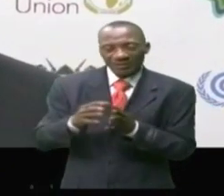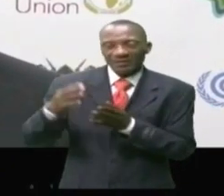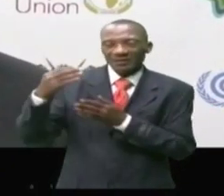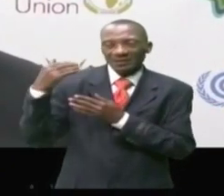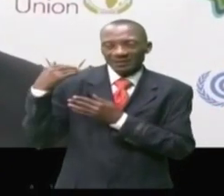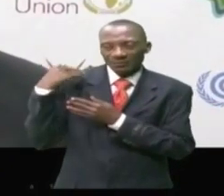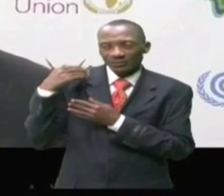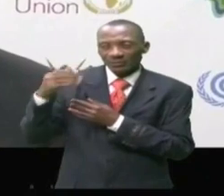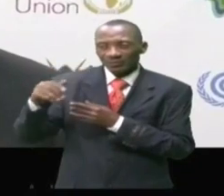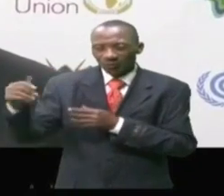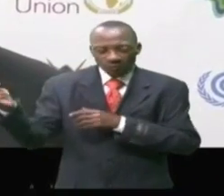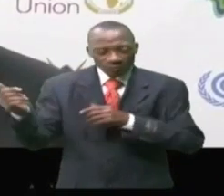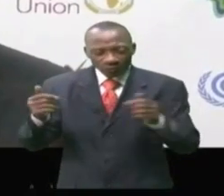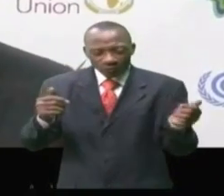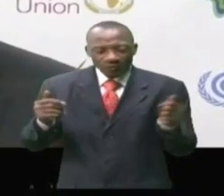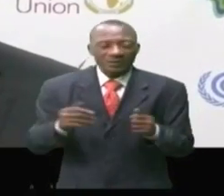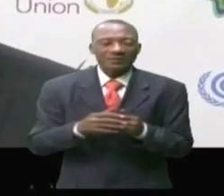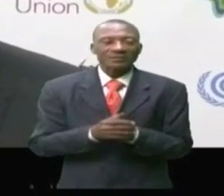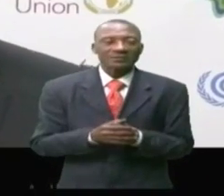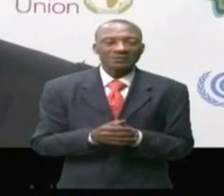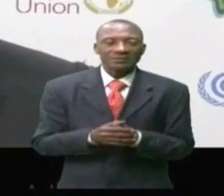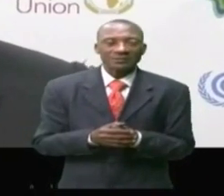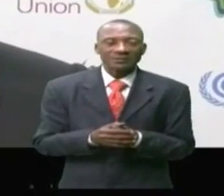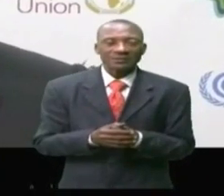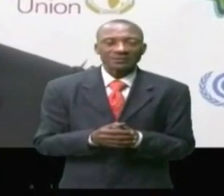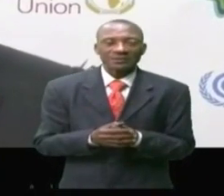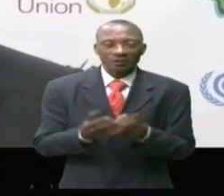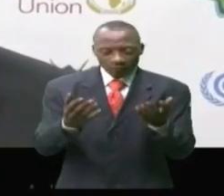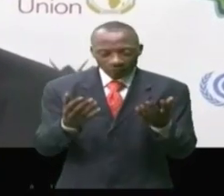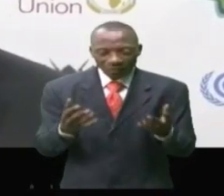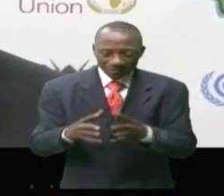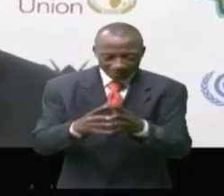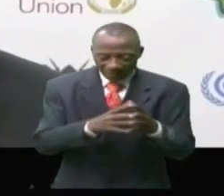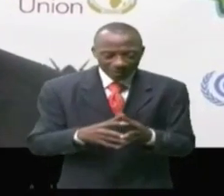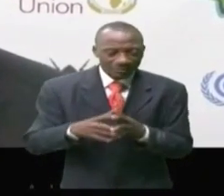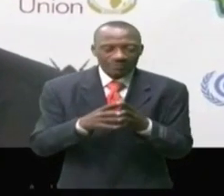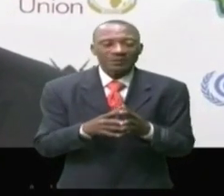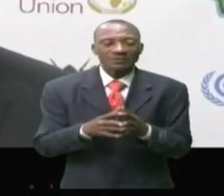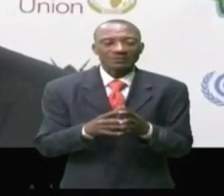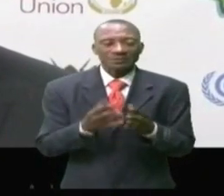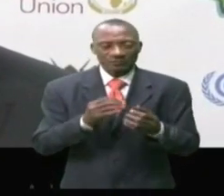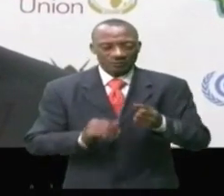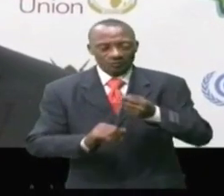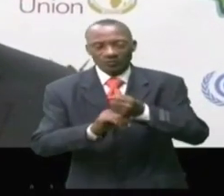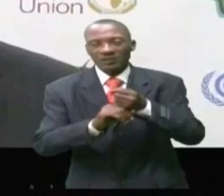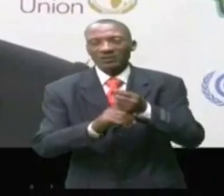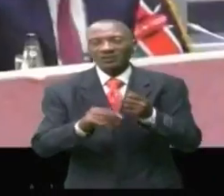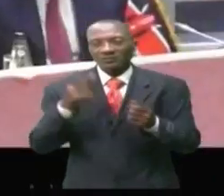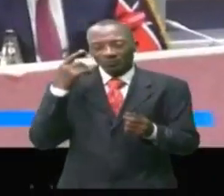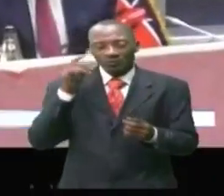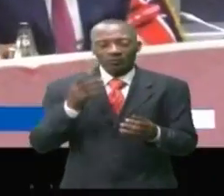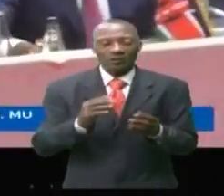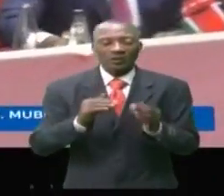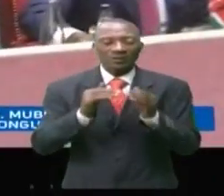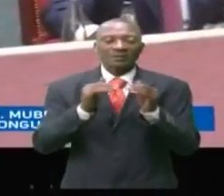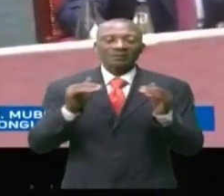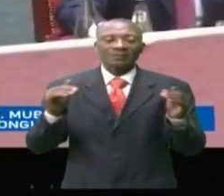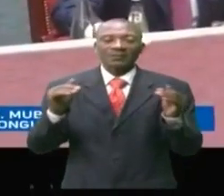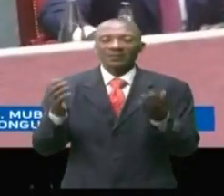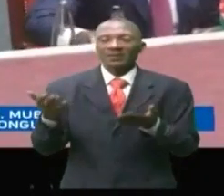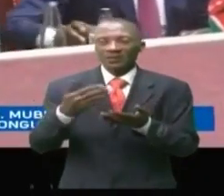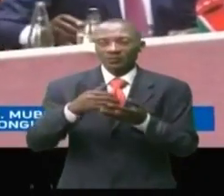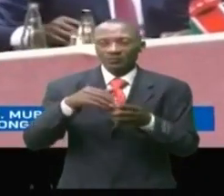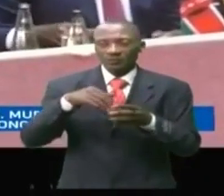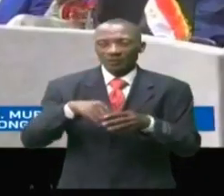sûr de faire rapport à celui qui m'a mandaté ici. Son Excellence Félix Antoine Tshisekedi de Tshilombo, président de la République.